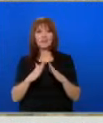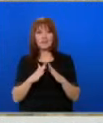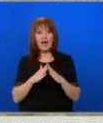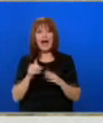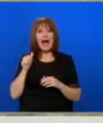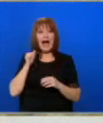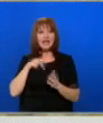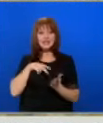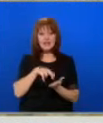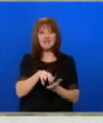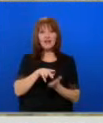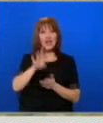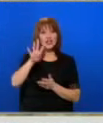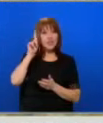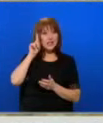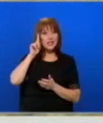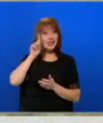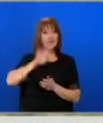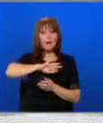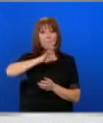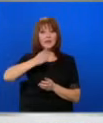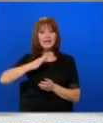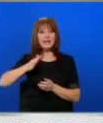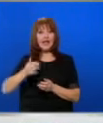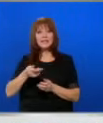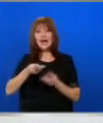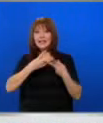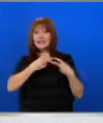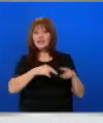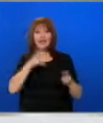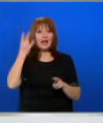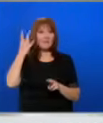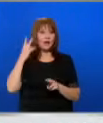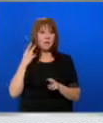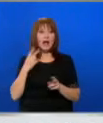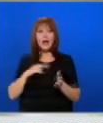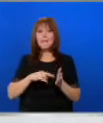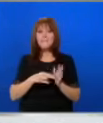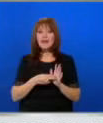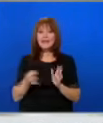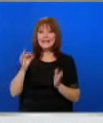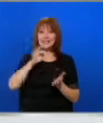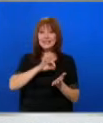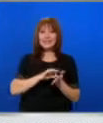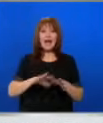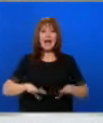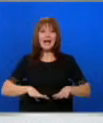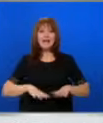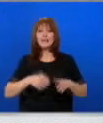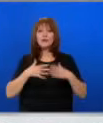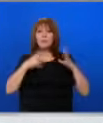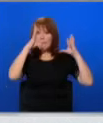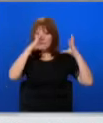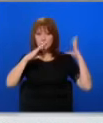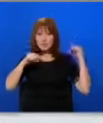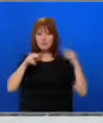Алекс е вървял 4 дни в планината в опит да се върне във Великобритания. Планът му бил да стигне до град, в който има посолство и да